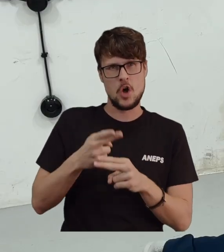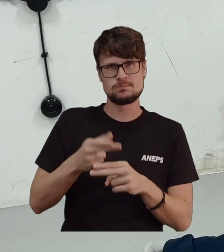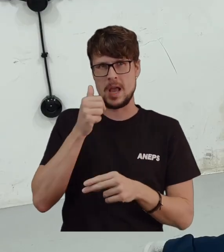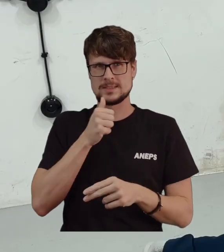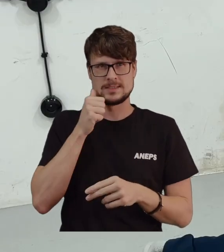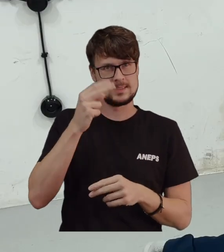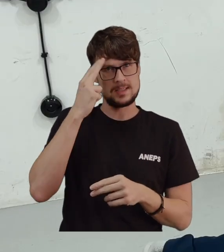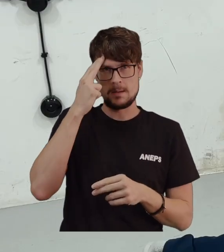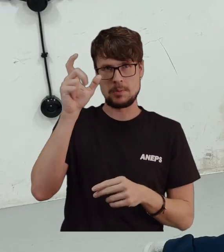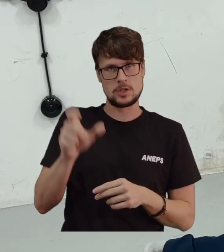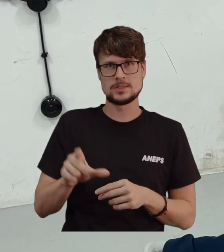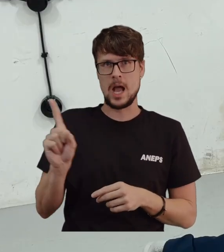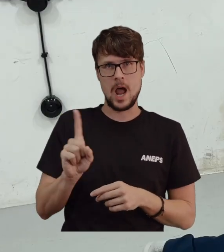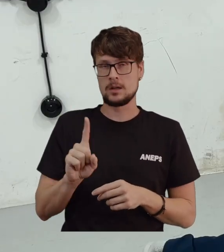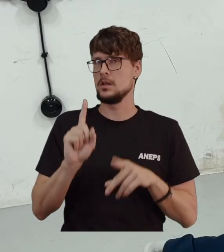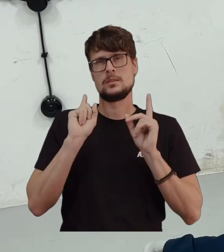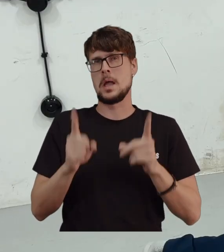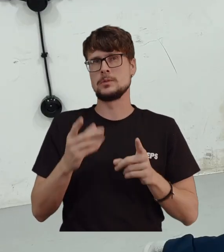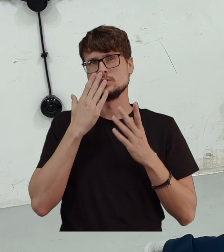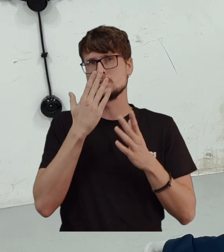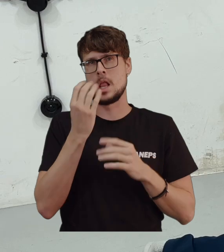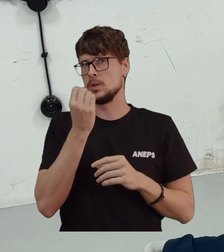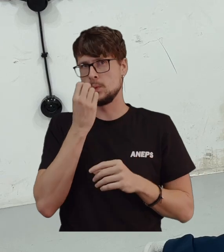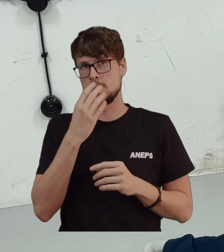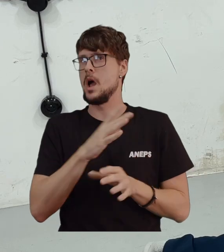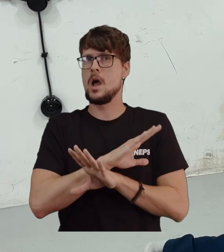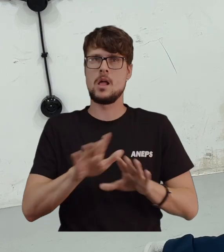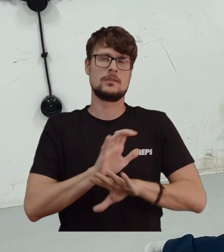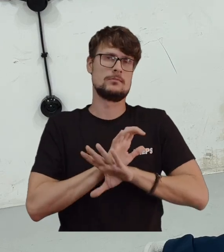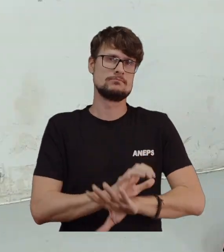a nepoznáme toho pacienta, dýchať do neho nemusíme.